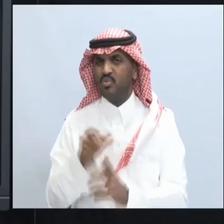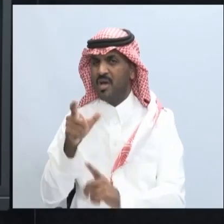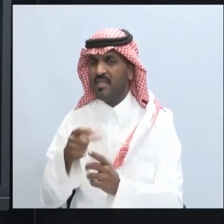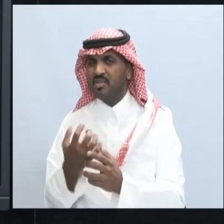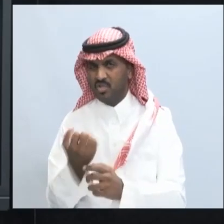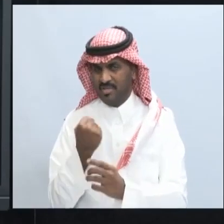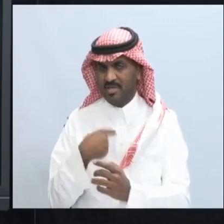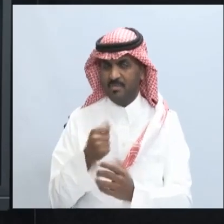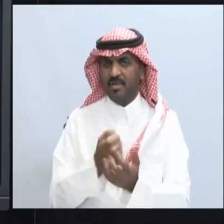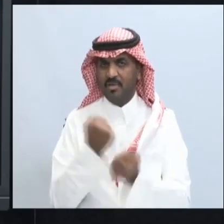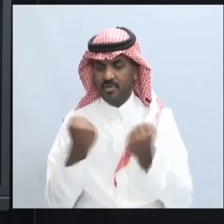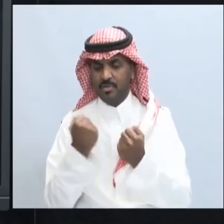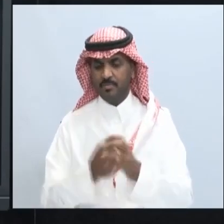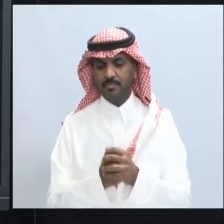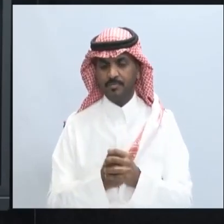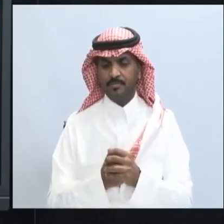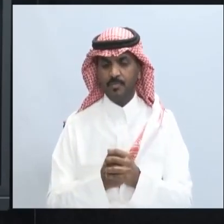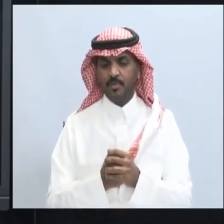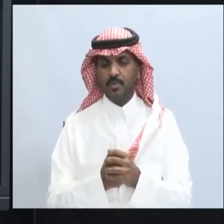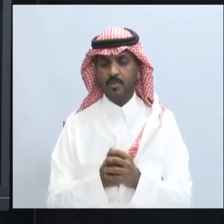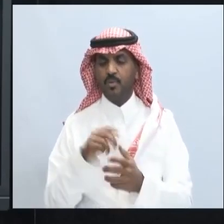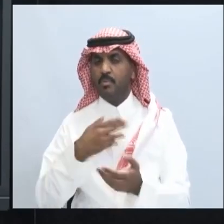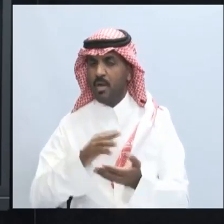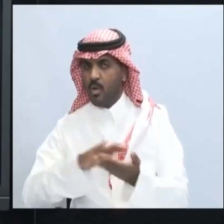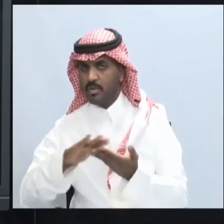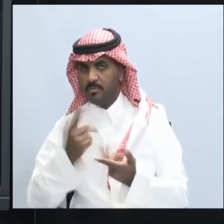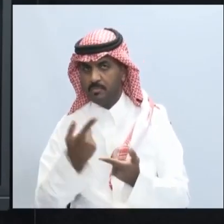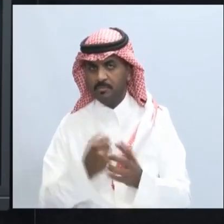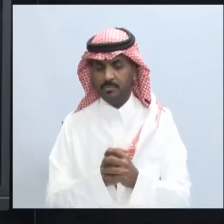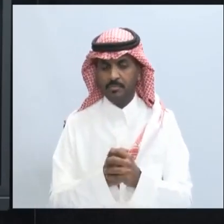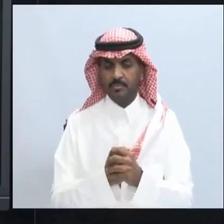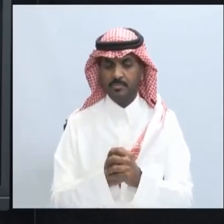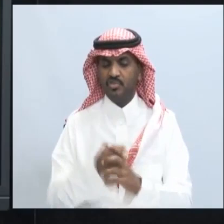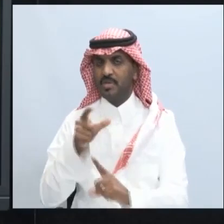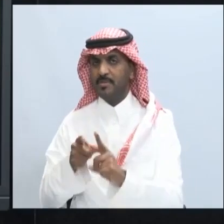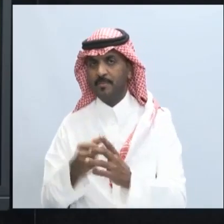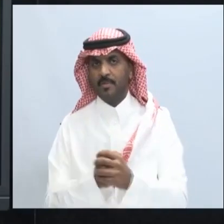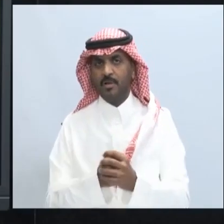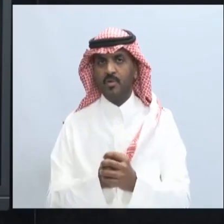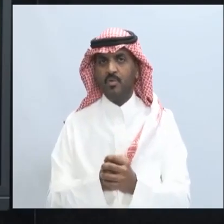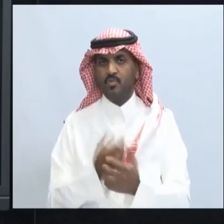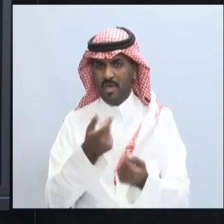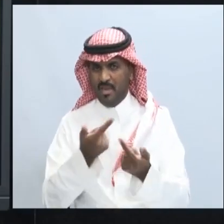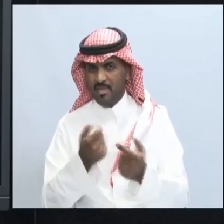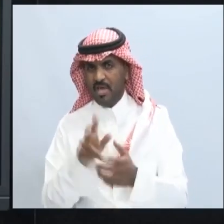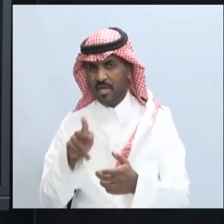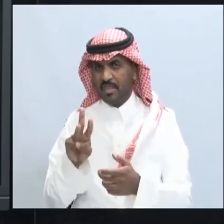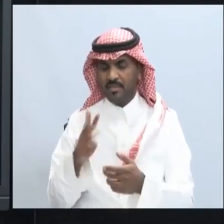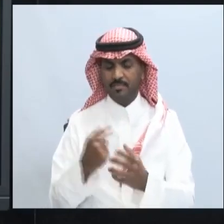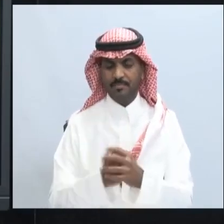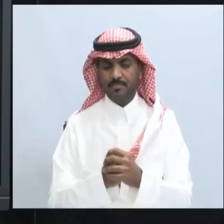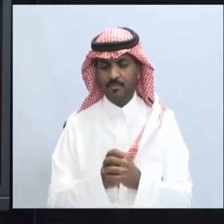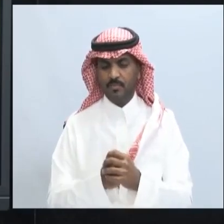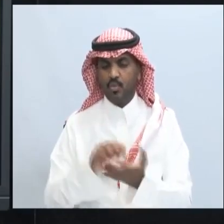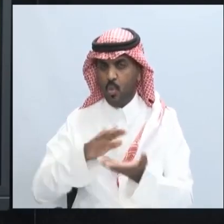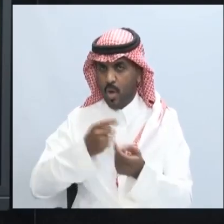النشاط وايضا ربما يخاطب باعتباره شخصا فله ورث مثلا او ارث فانه